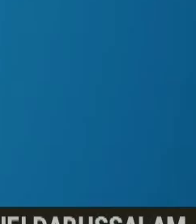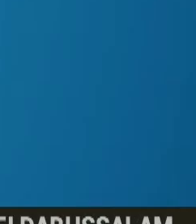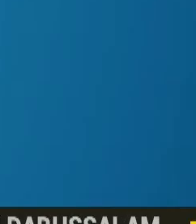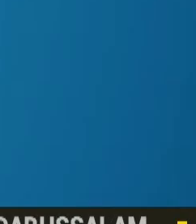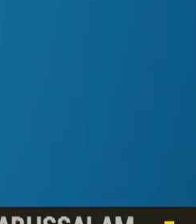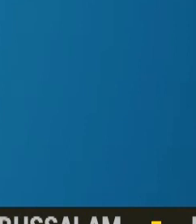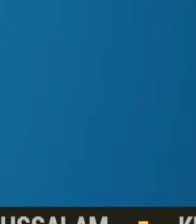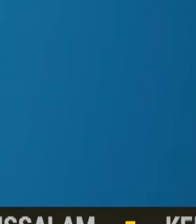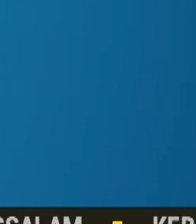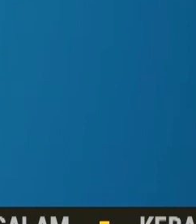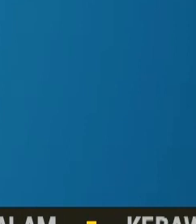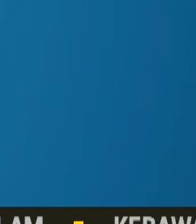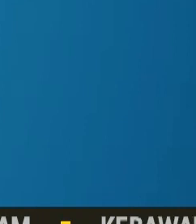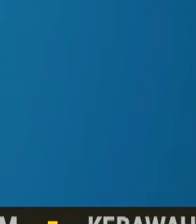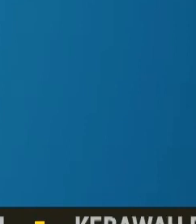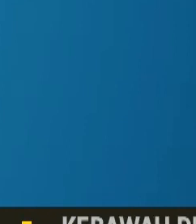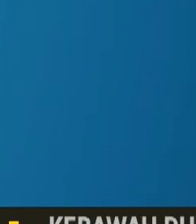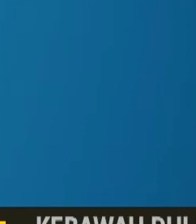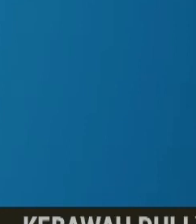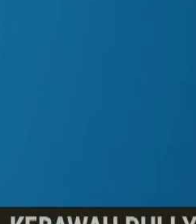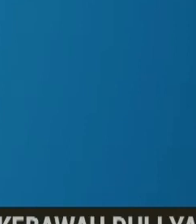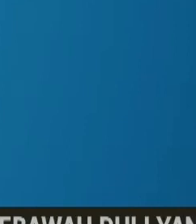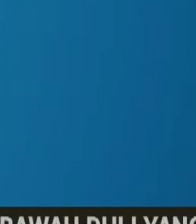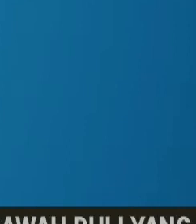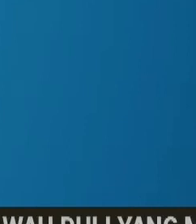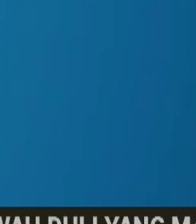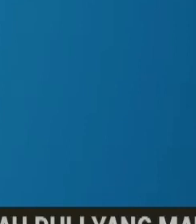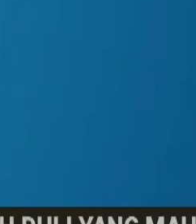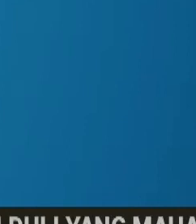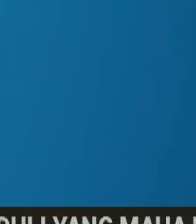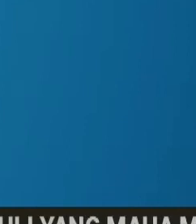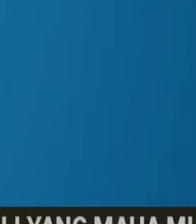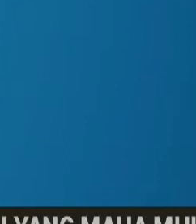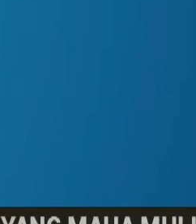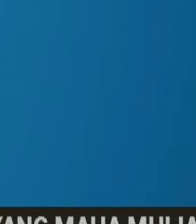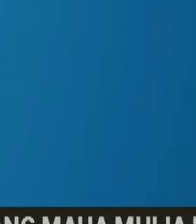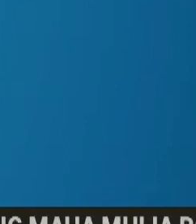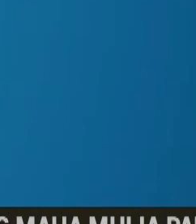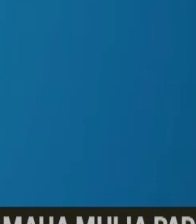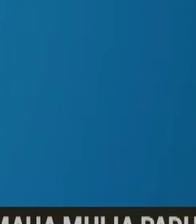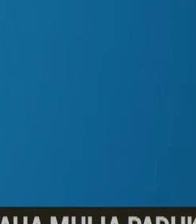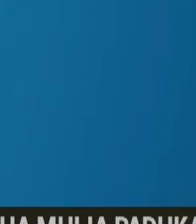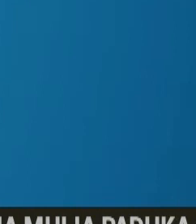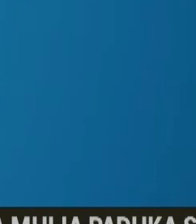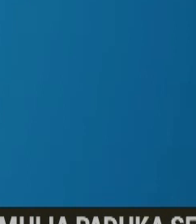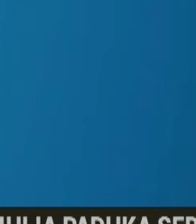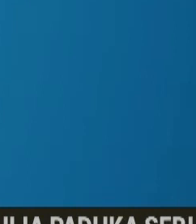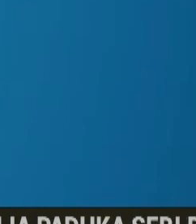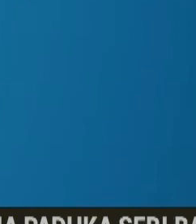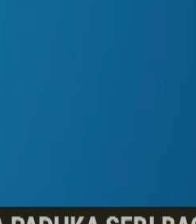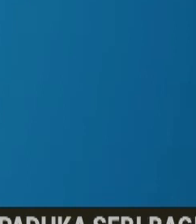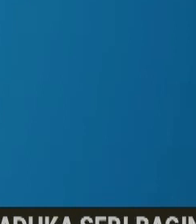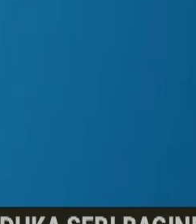Orang ramai adalah dialu-alukan hadir ke masjid, surau dan balai ibadat di seluruh negara bagi sama-sama memohon kehadrat Allah